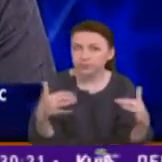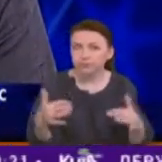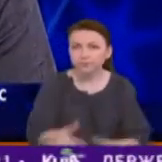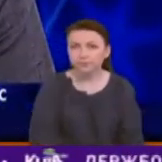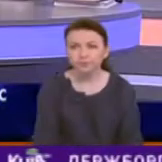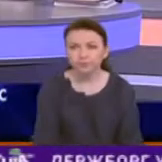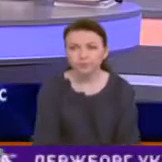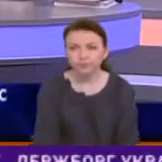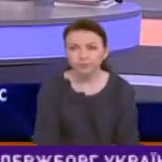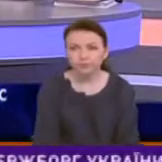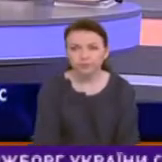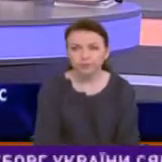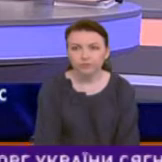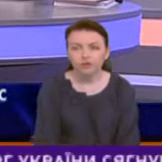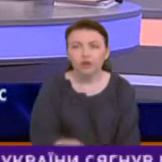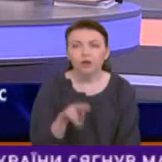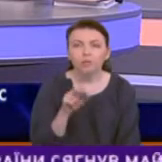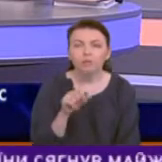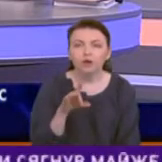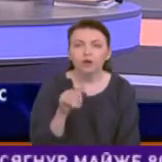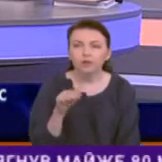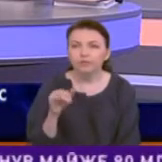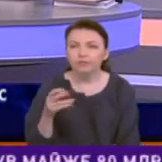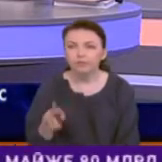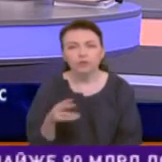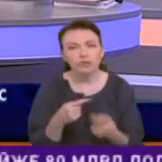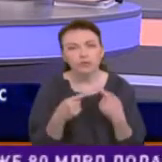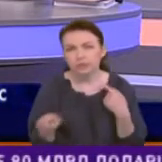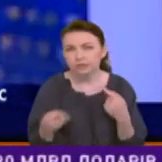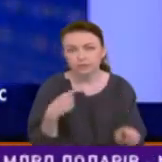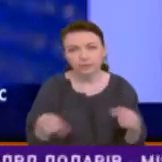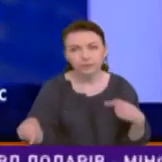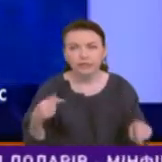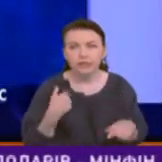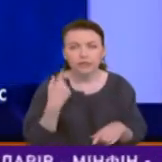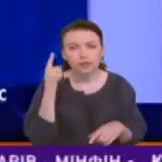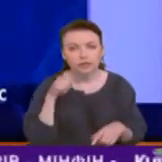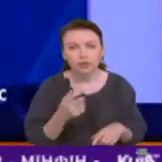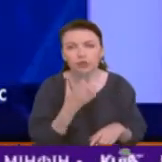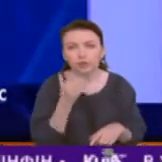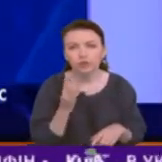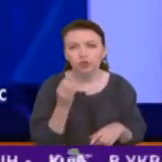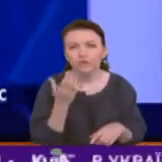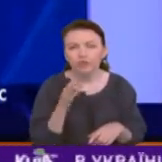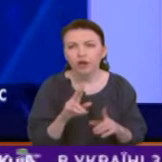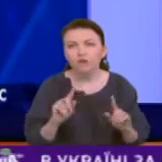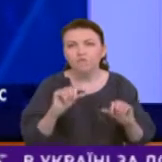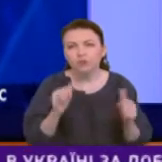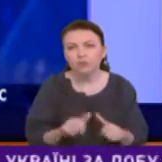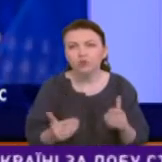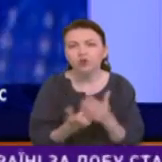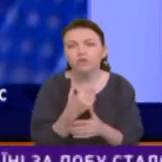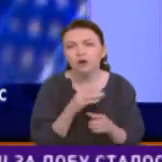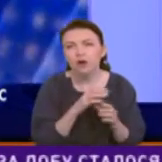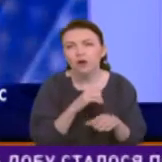так щось здається. Ну, чекайте, парафії всі дуже різні. І от зараз я, наприклад, знаю, в Теплій Софії формується фактично нова